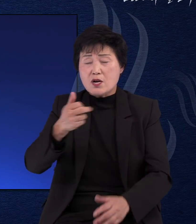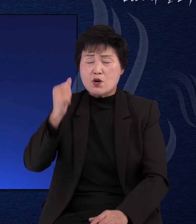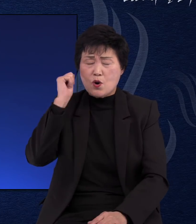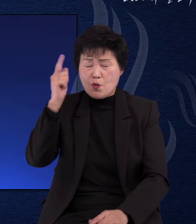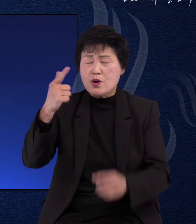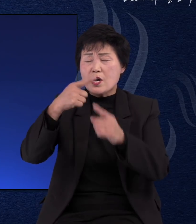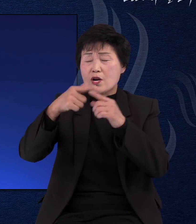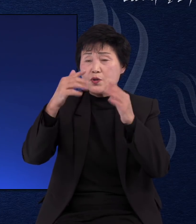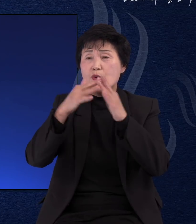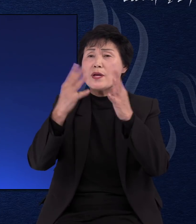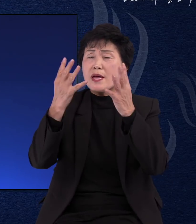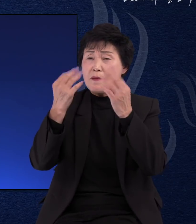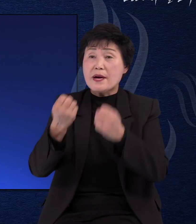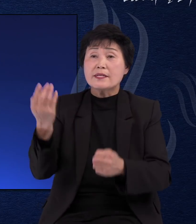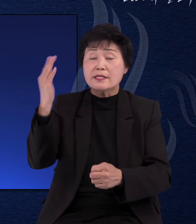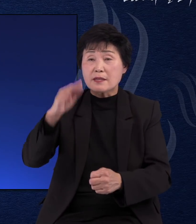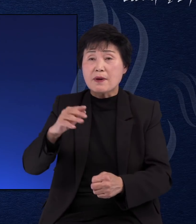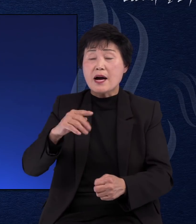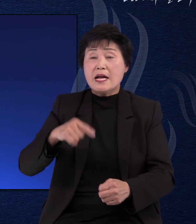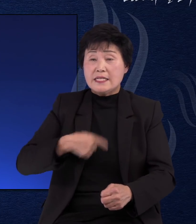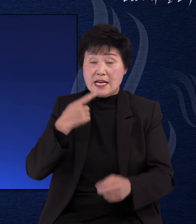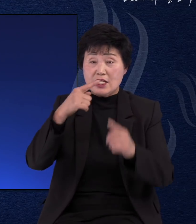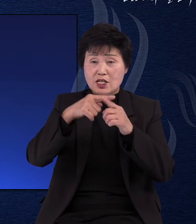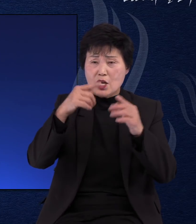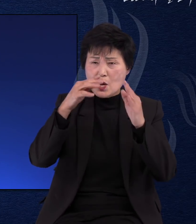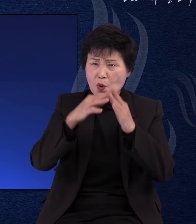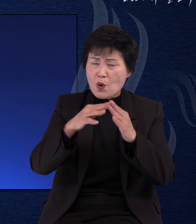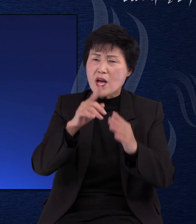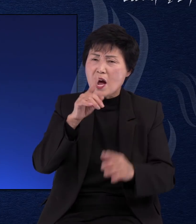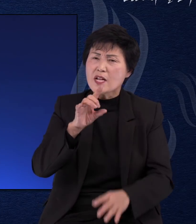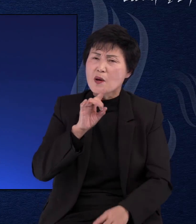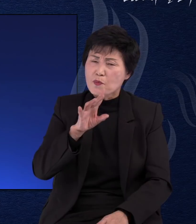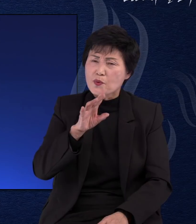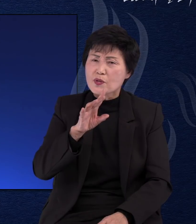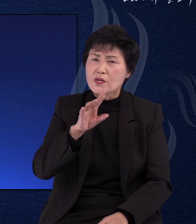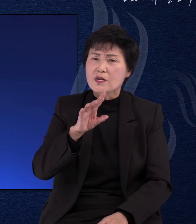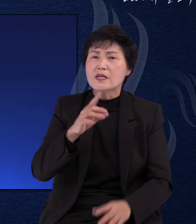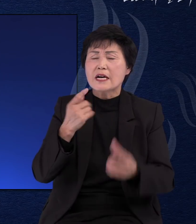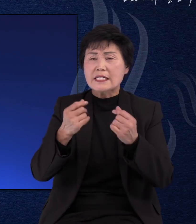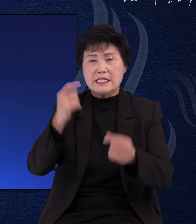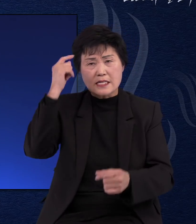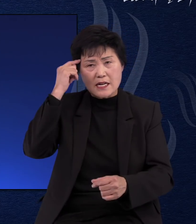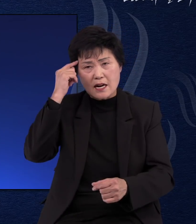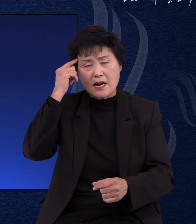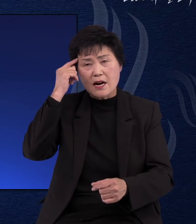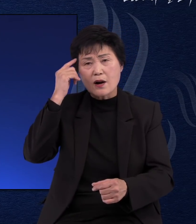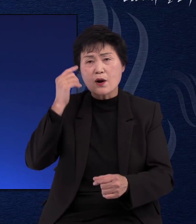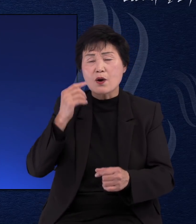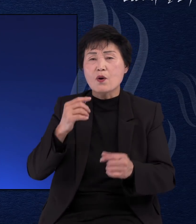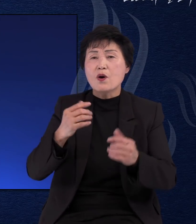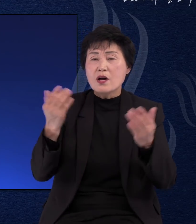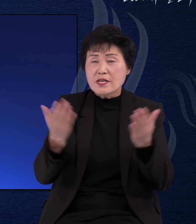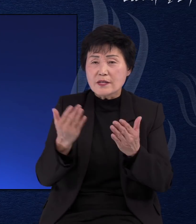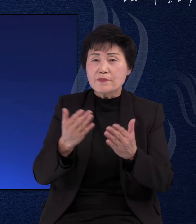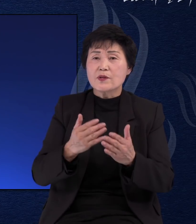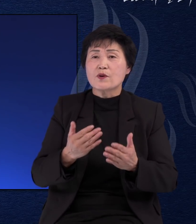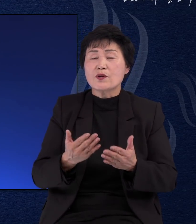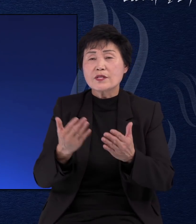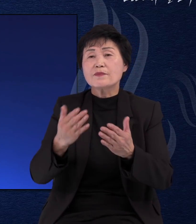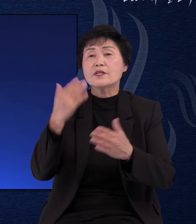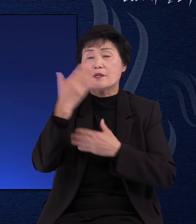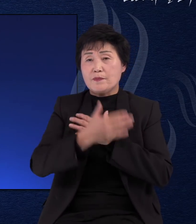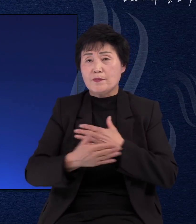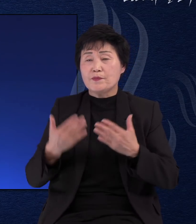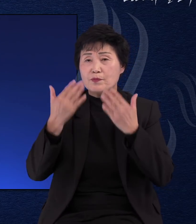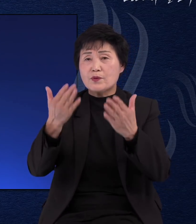없는 교회인 것처럼 오늘도 신실하게 다니는 성도들을 축복하여 주시옵소서. 하나님 아버지, 이 땅에 방방곡곡 세워진